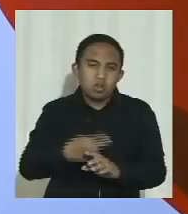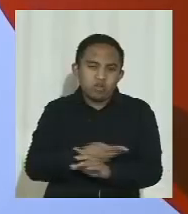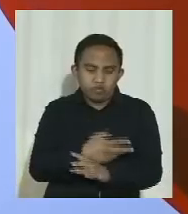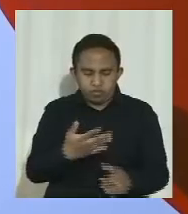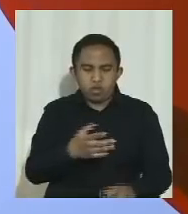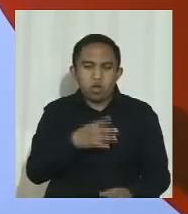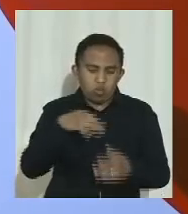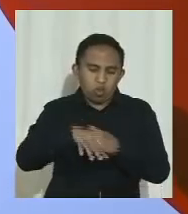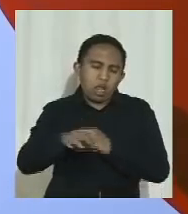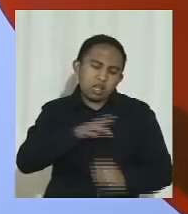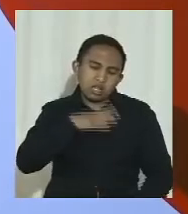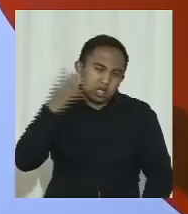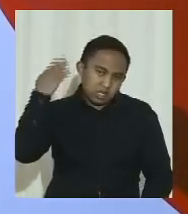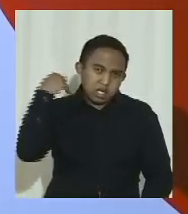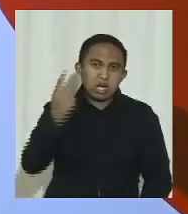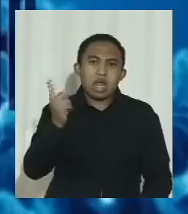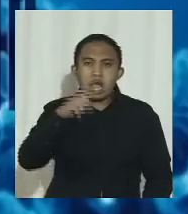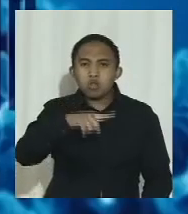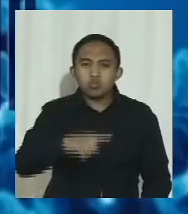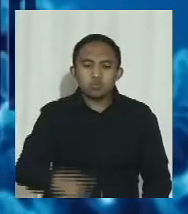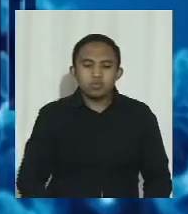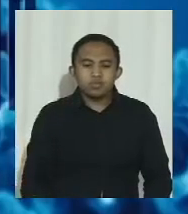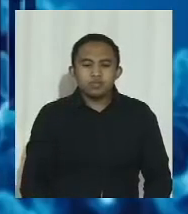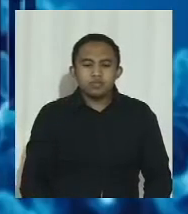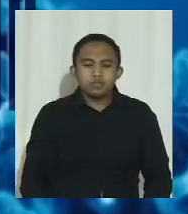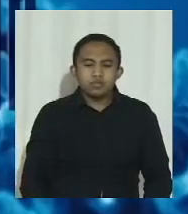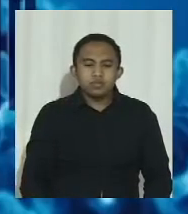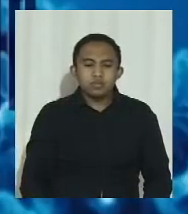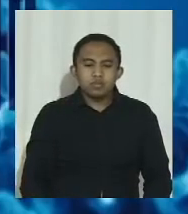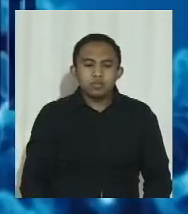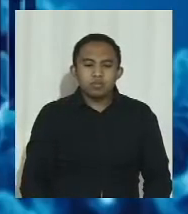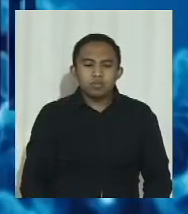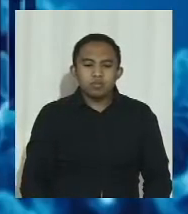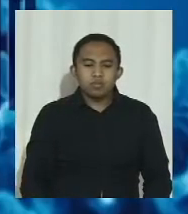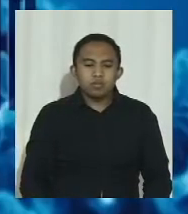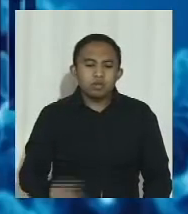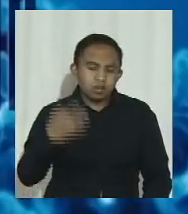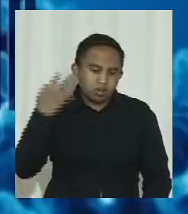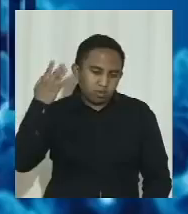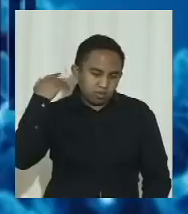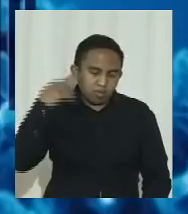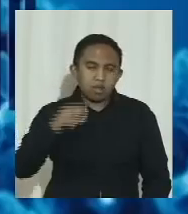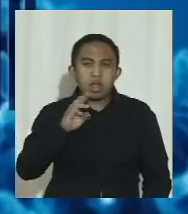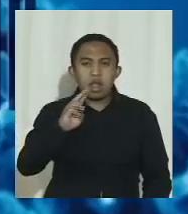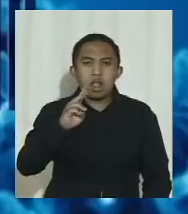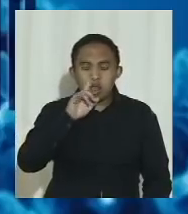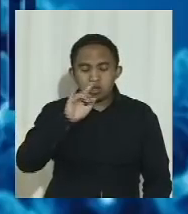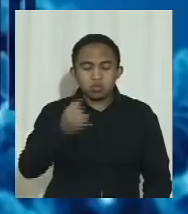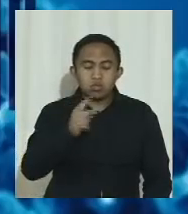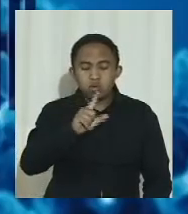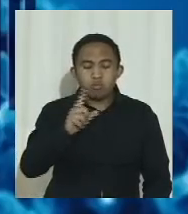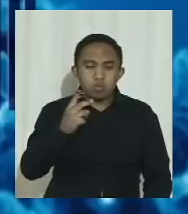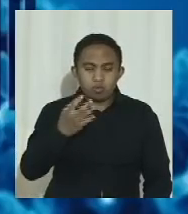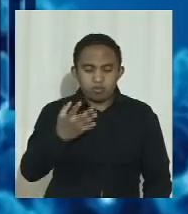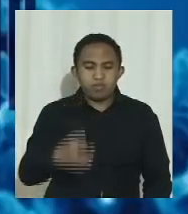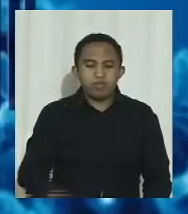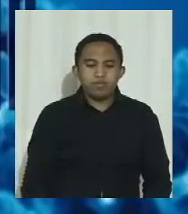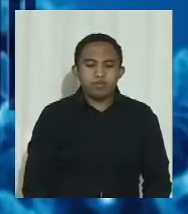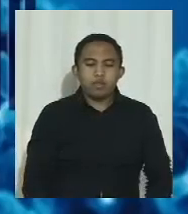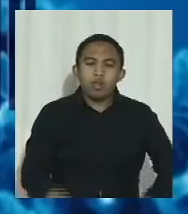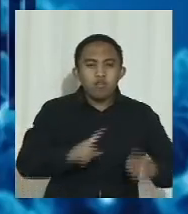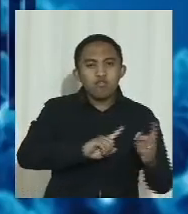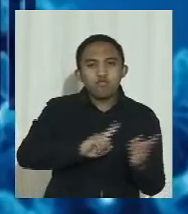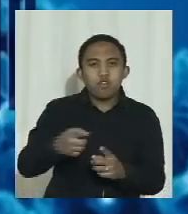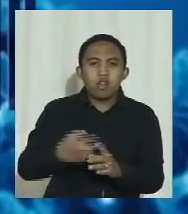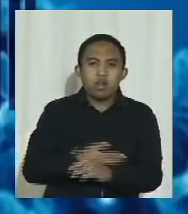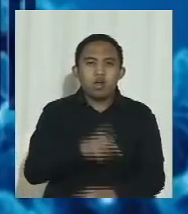anatin'ny 24 farany. Ho an'ny dandiny 6/22/2020 miisa 250 ny